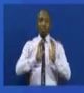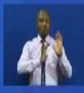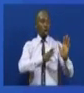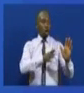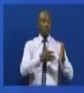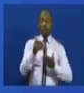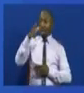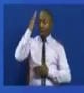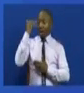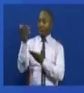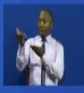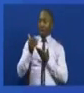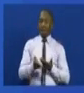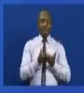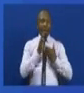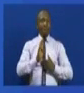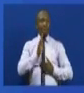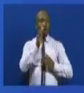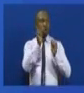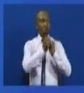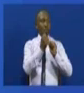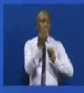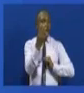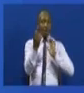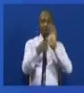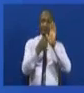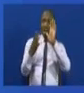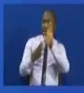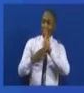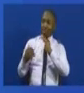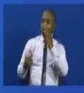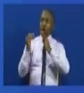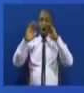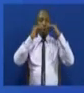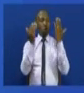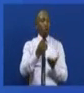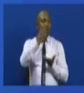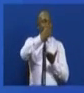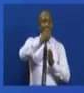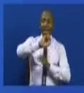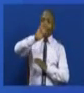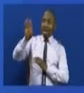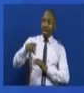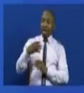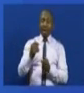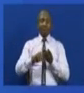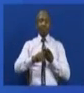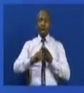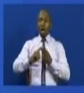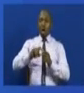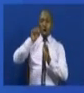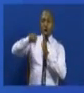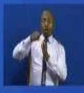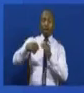imepokea msaada wa shilingi bilioni 14.9 kutoka Global Fund, Airtel Tanzania, Rotary Club Tanzania,